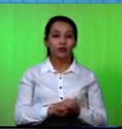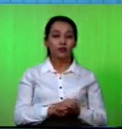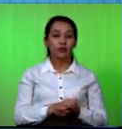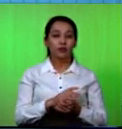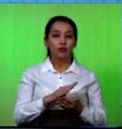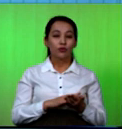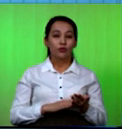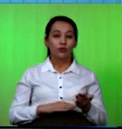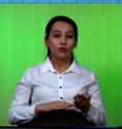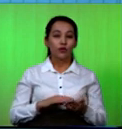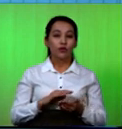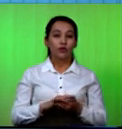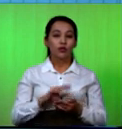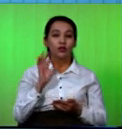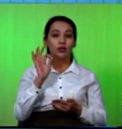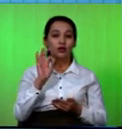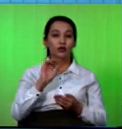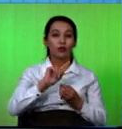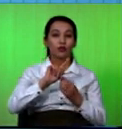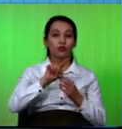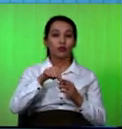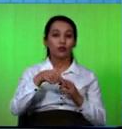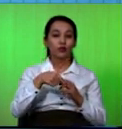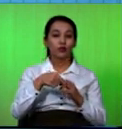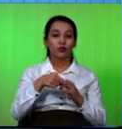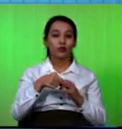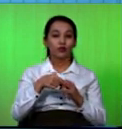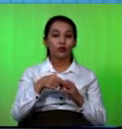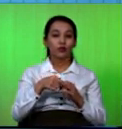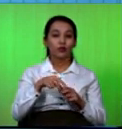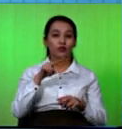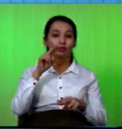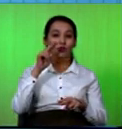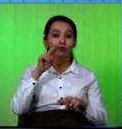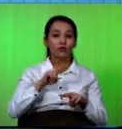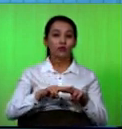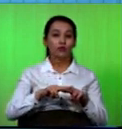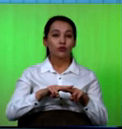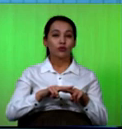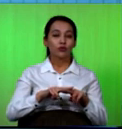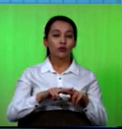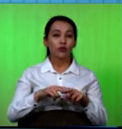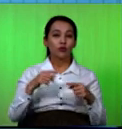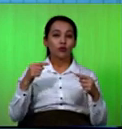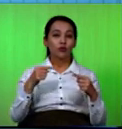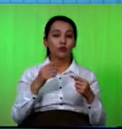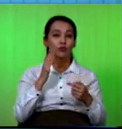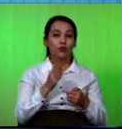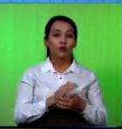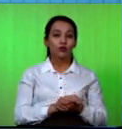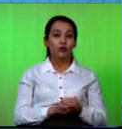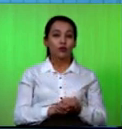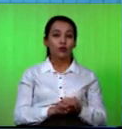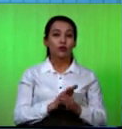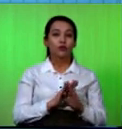90 gradusga burilganda ular ustma-ust tushishga mos keladimi?